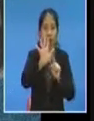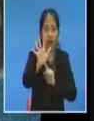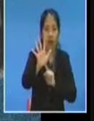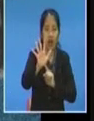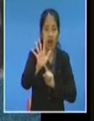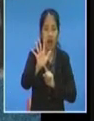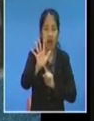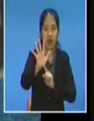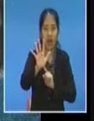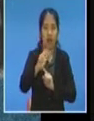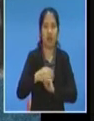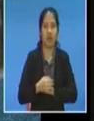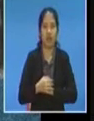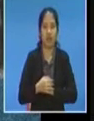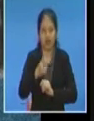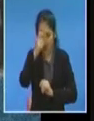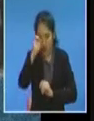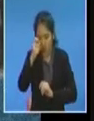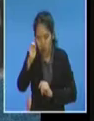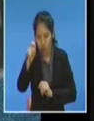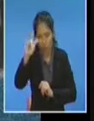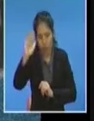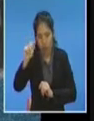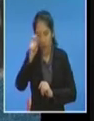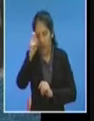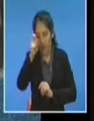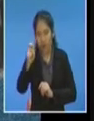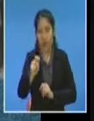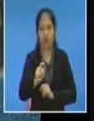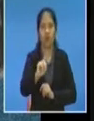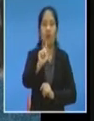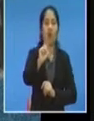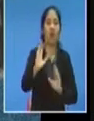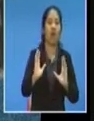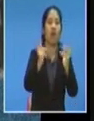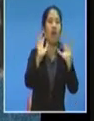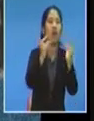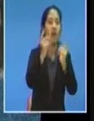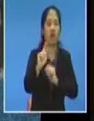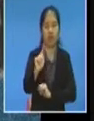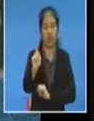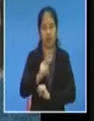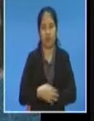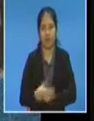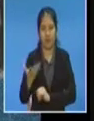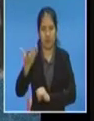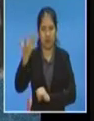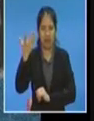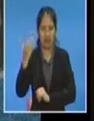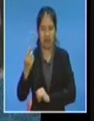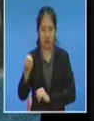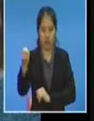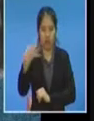มื่อสักครู่ท่านครุจิตนาครทัพขออนุญาตที่เอ่ยนามท่านบอกว่าท่านไม่อยากเห็นเลยครับบ้านพักต่างอาก